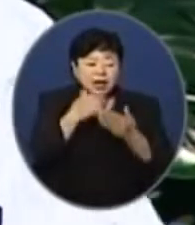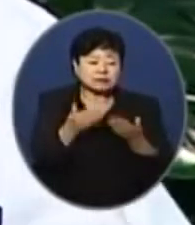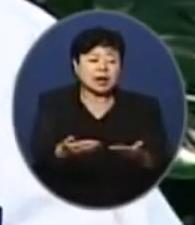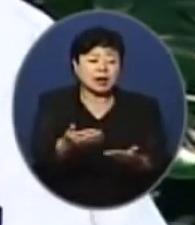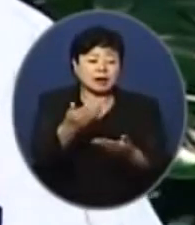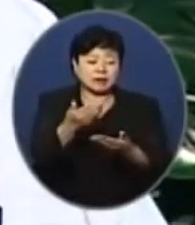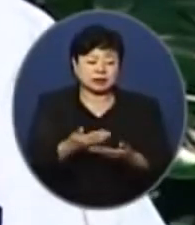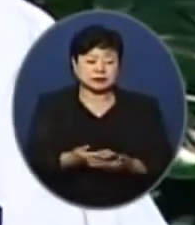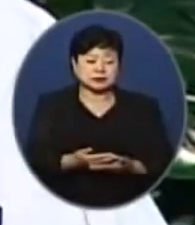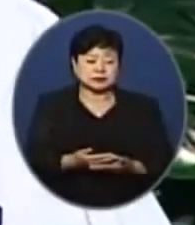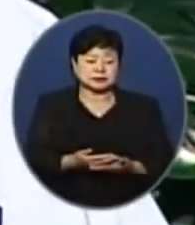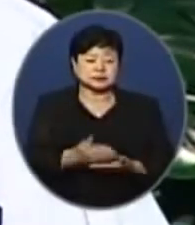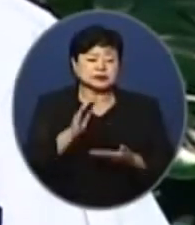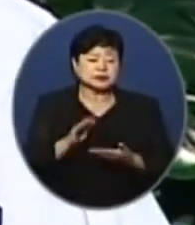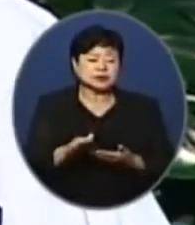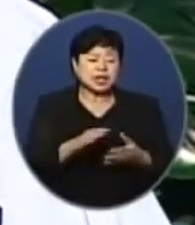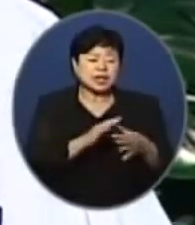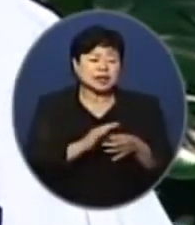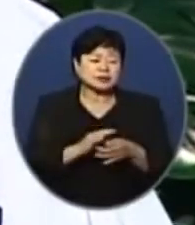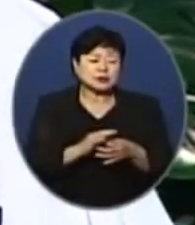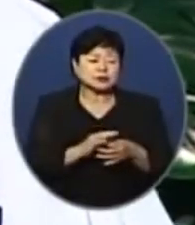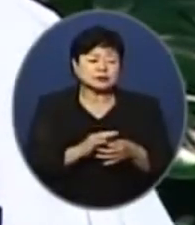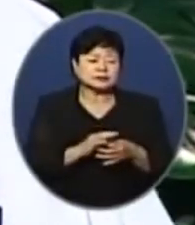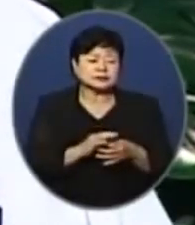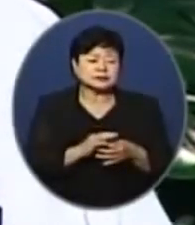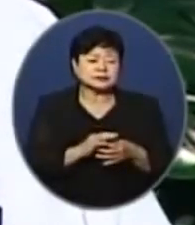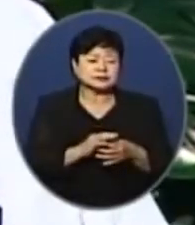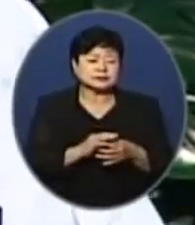가석방을 받고 나온 후에도 계속 그는